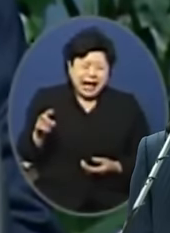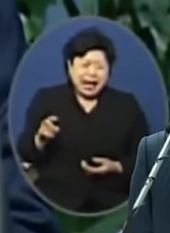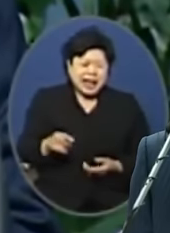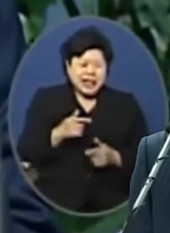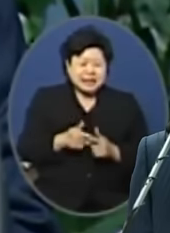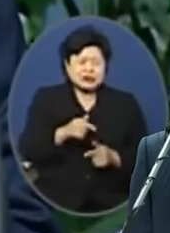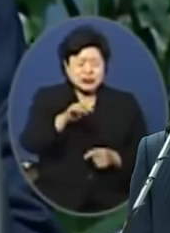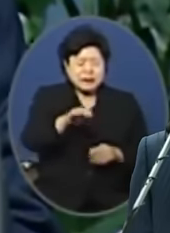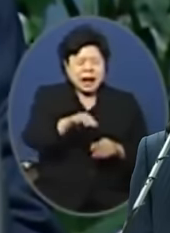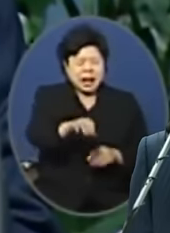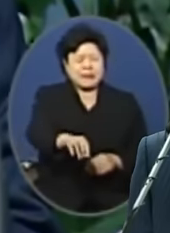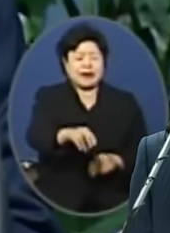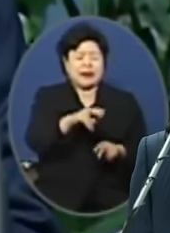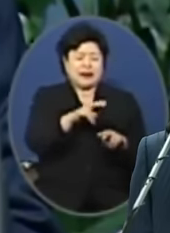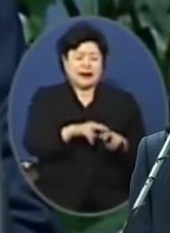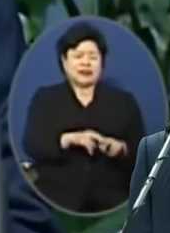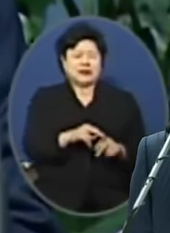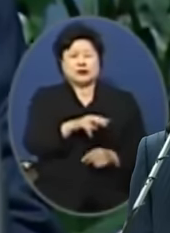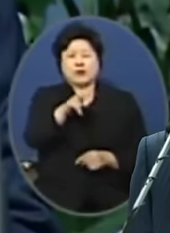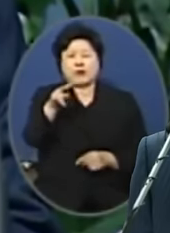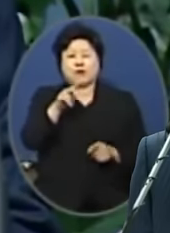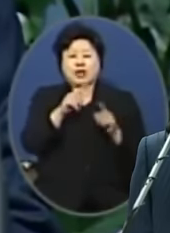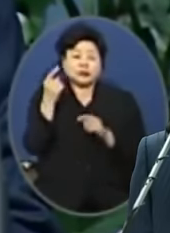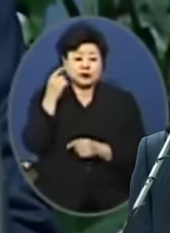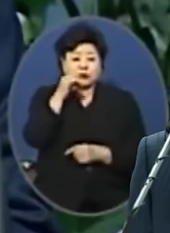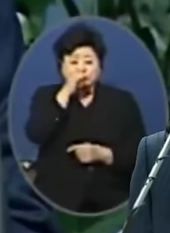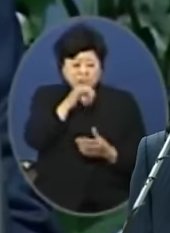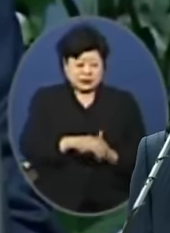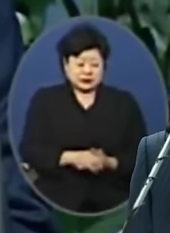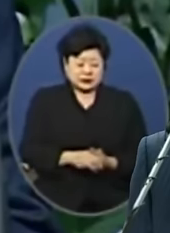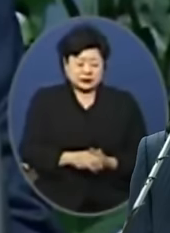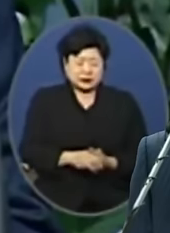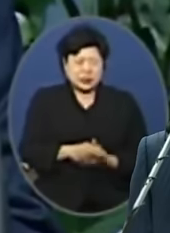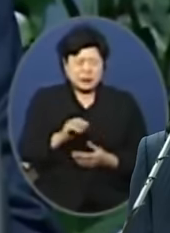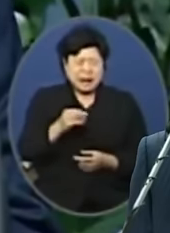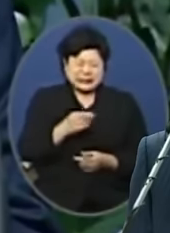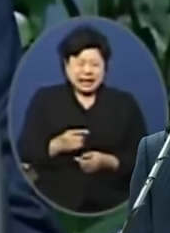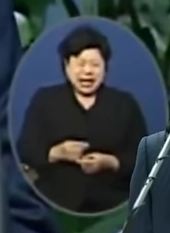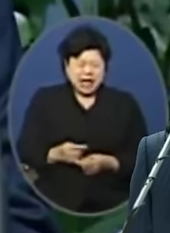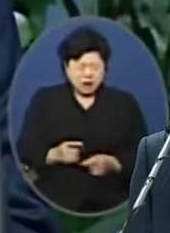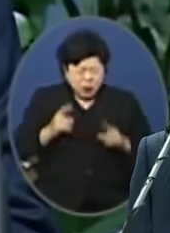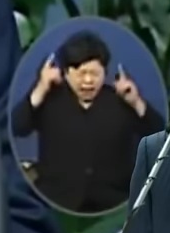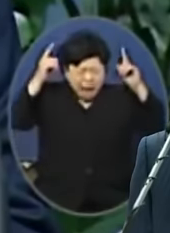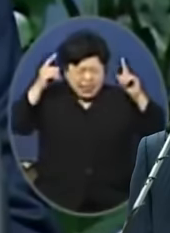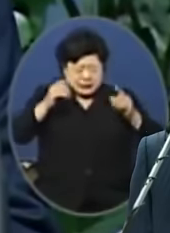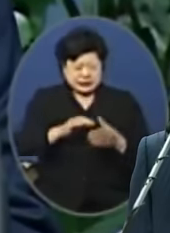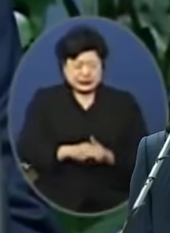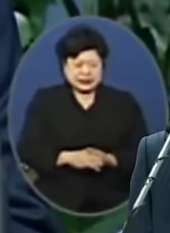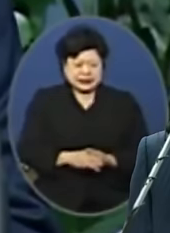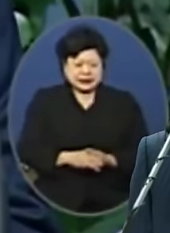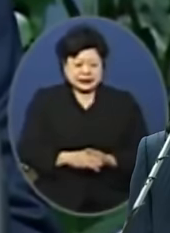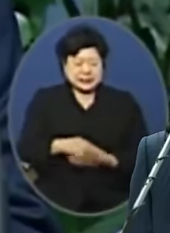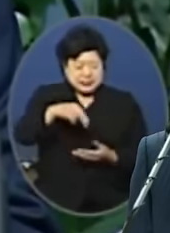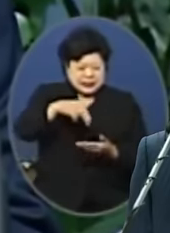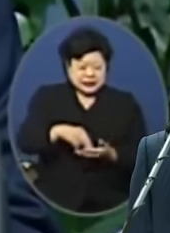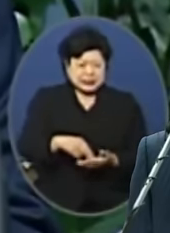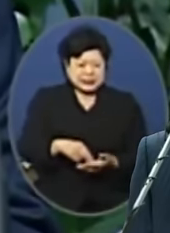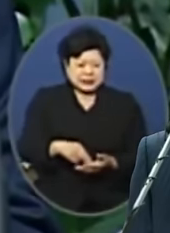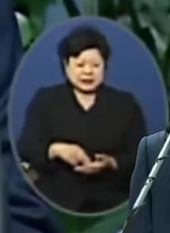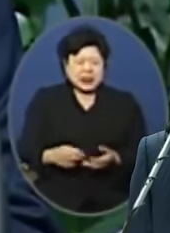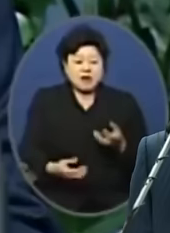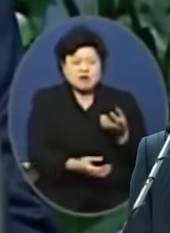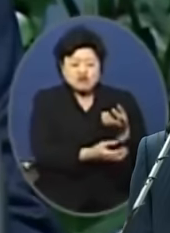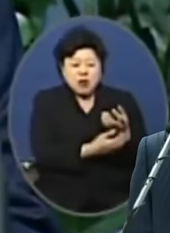발 앞에 앉아서 예수님만 쳐다보고 말씀을 듣고 있는 것입니다. 마르다가 화가 났습니다. 확 딱 일어나가지고서